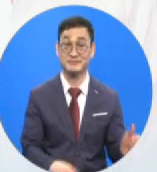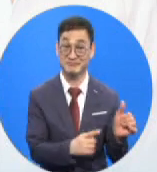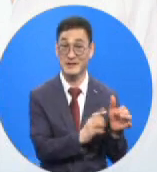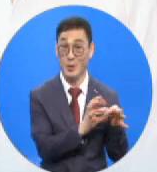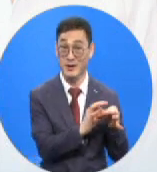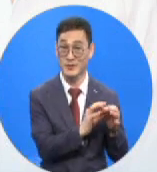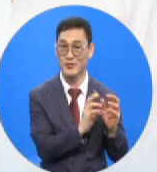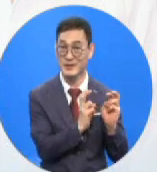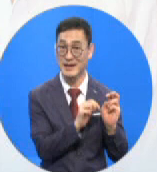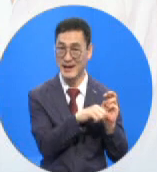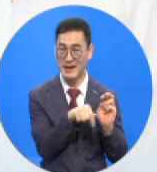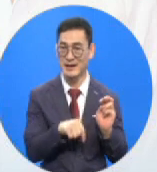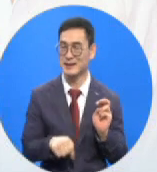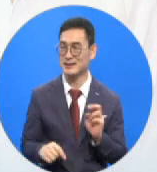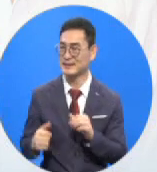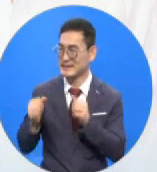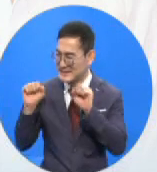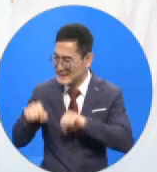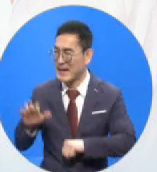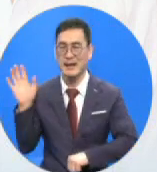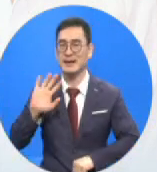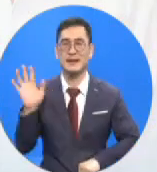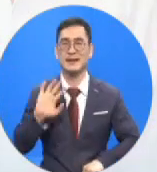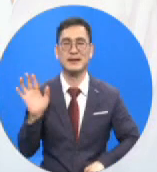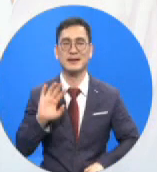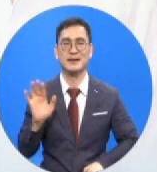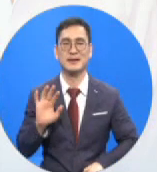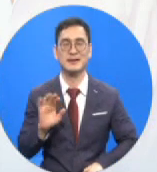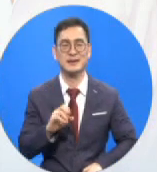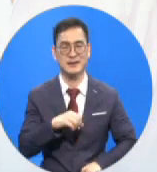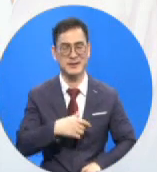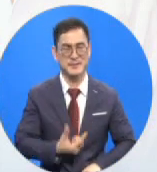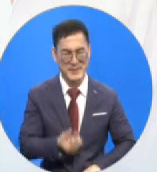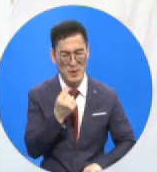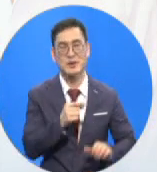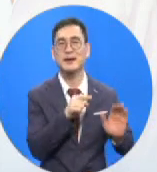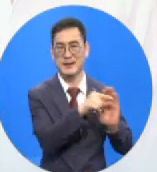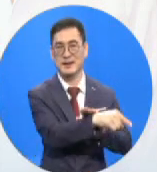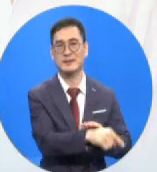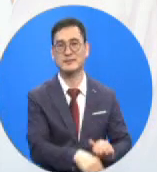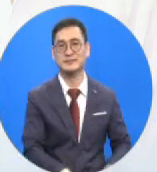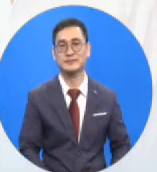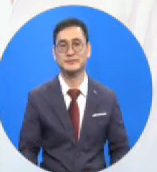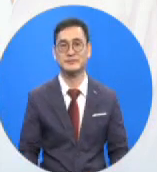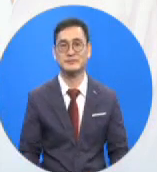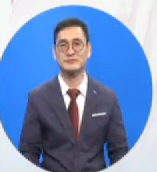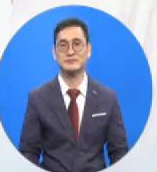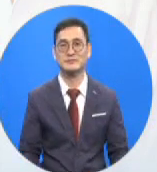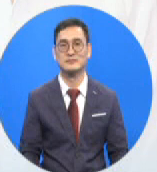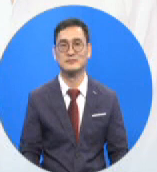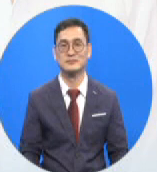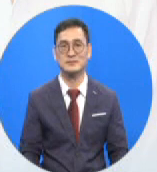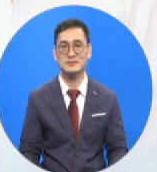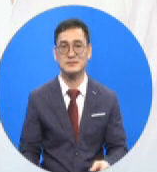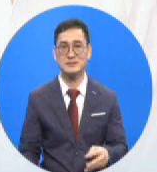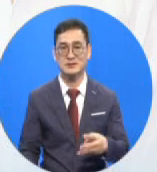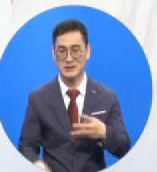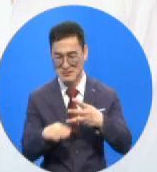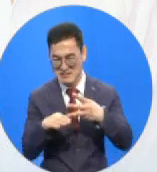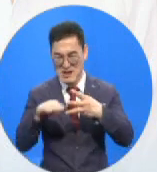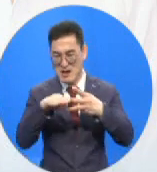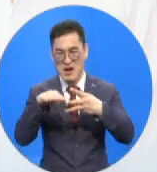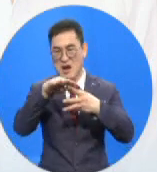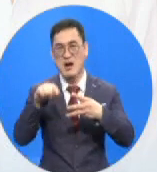그런거 없이 그냥 바로 들어가겠다 어 어떻게 왜냐하면 지금 언어 코로나 지금 2단계 전국적으로 이 단계가 활동이 돼 있는 상황이 떨어 예